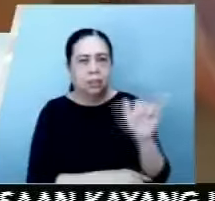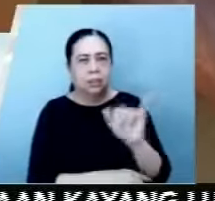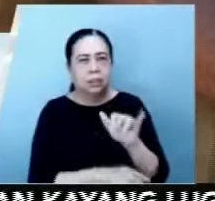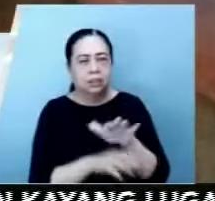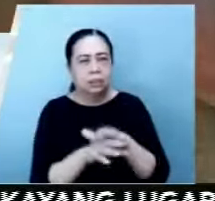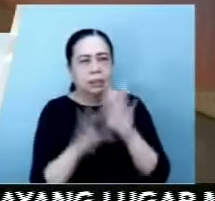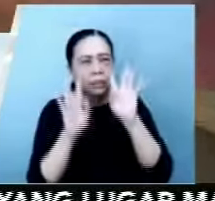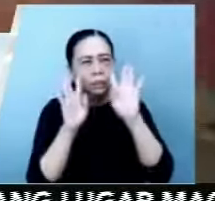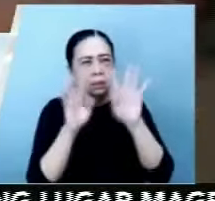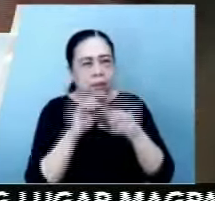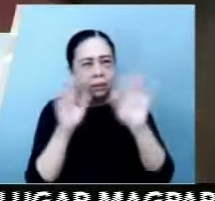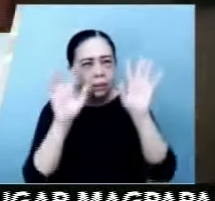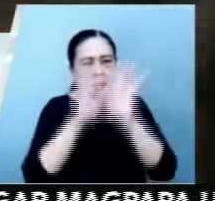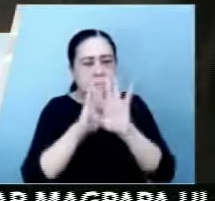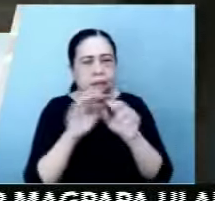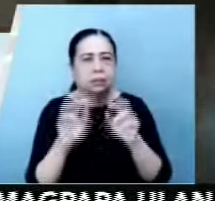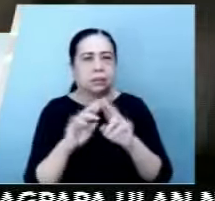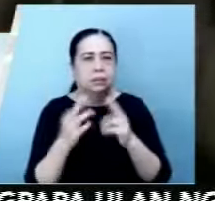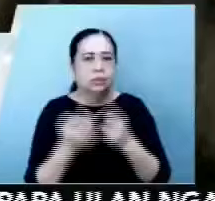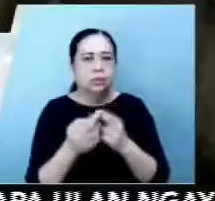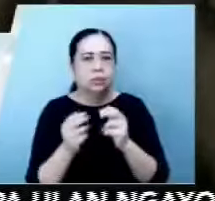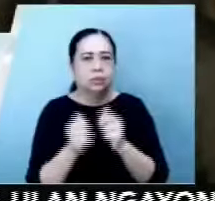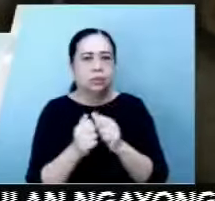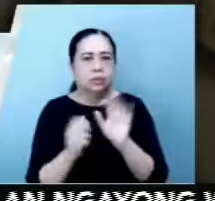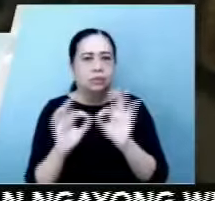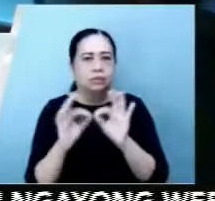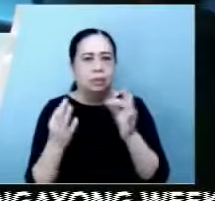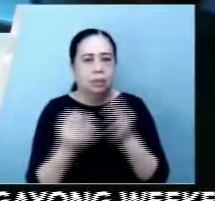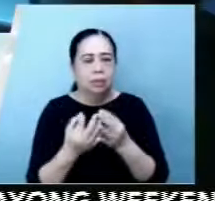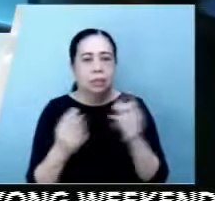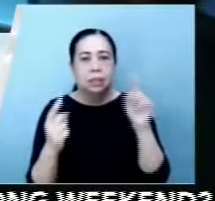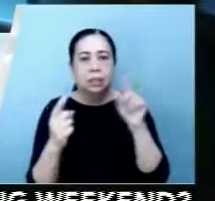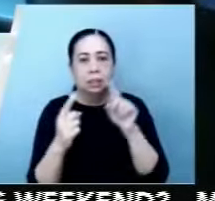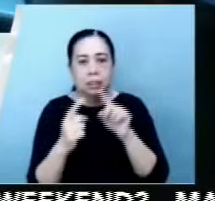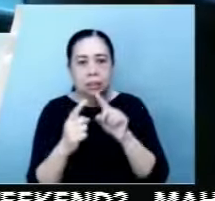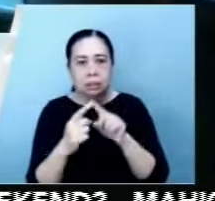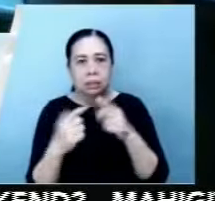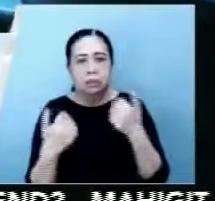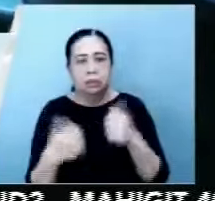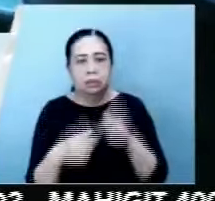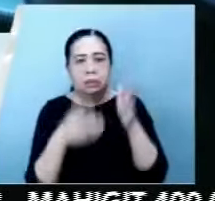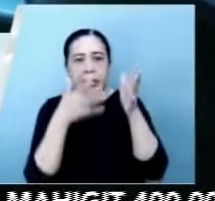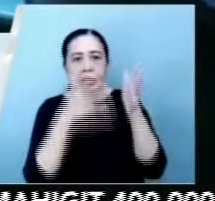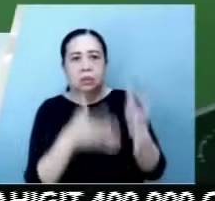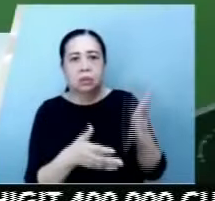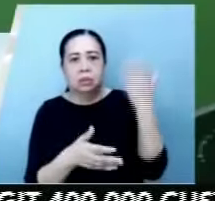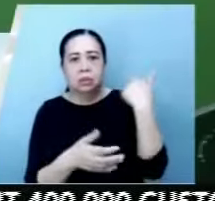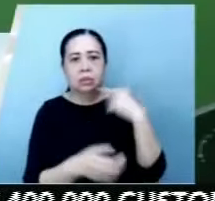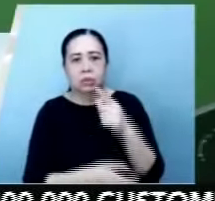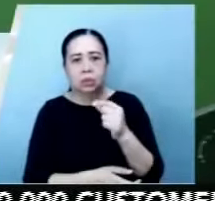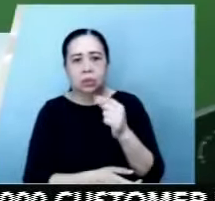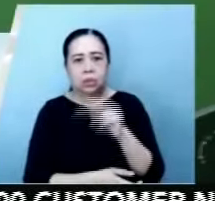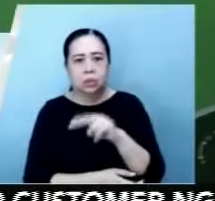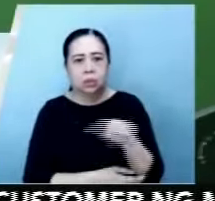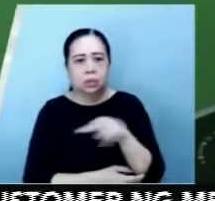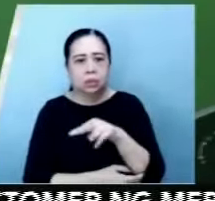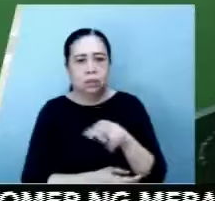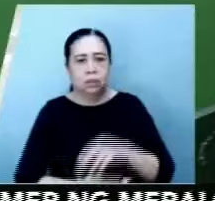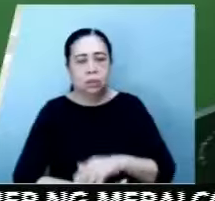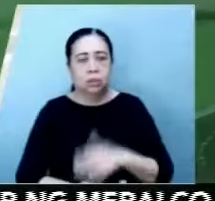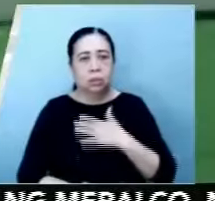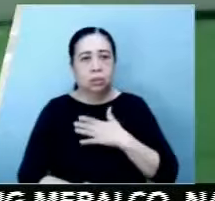ng kanyang relasyon sa kanyang pamilya. Hanggang sa tuluyan siyang iwan noong 2022. Yung asawa ko, lagi